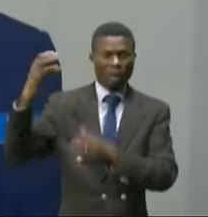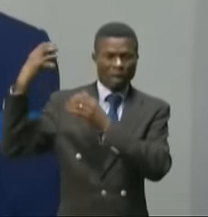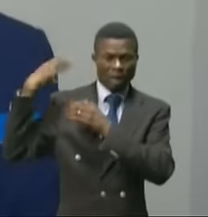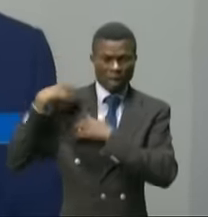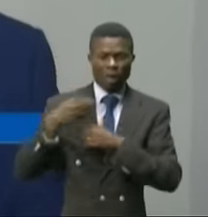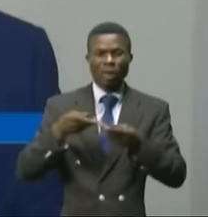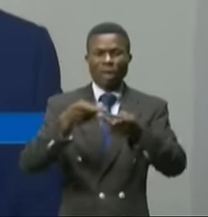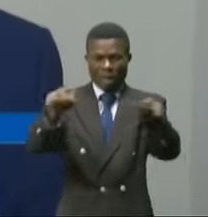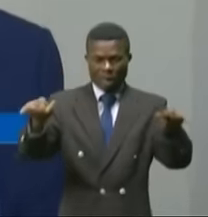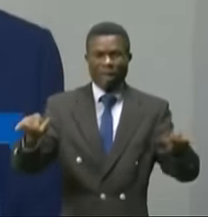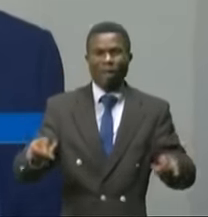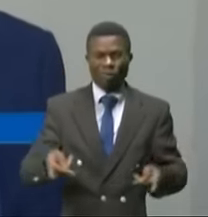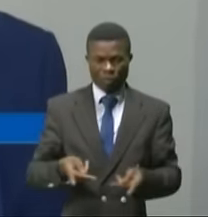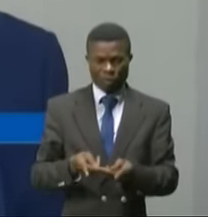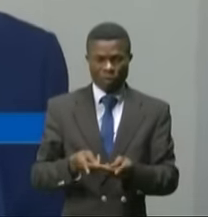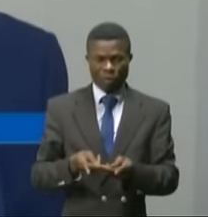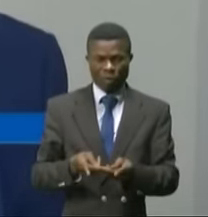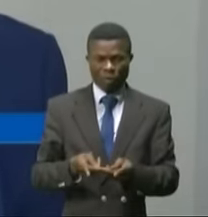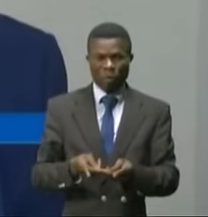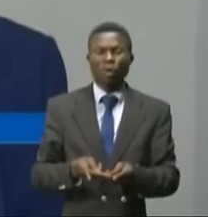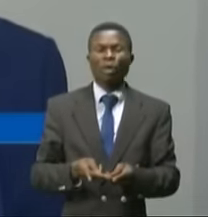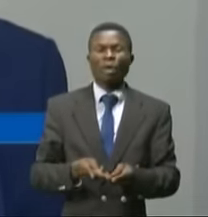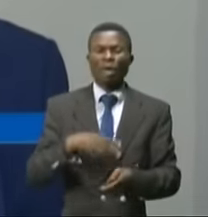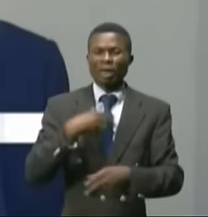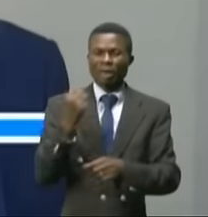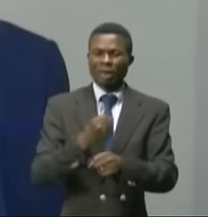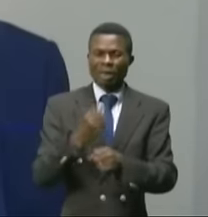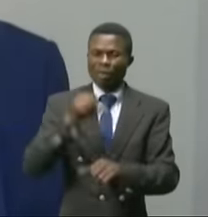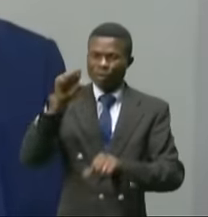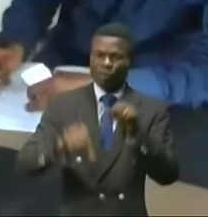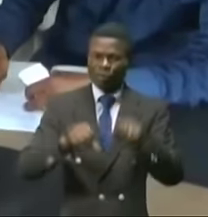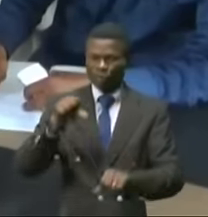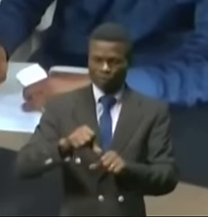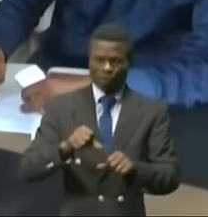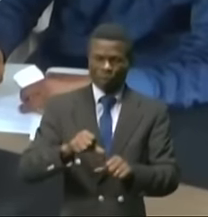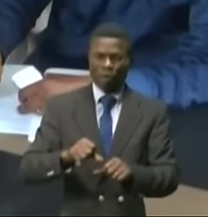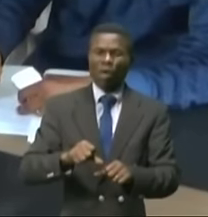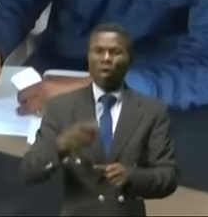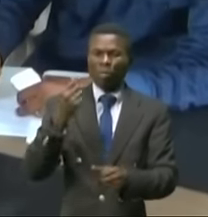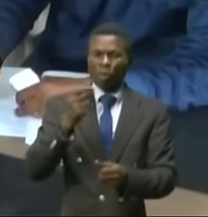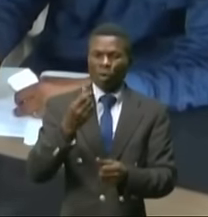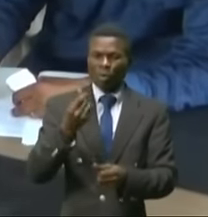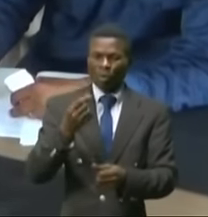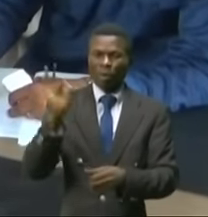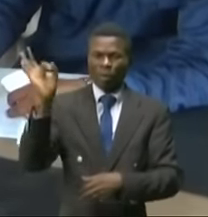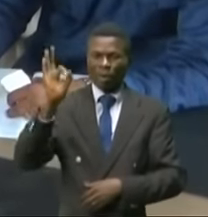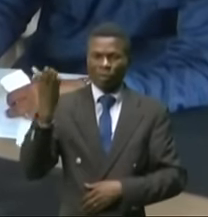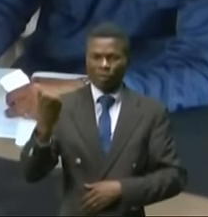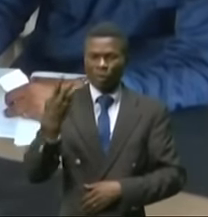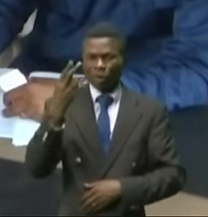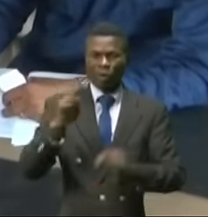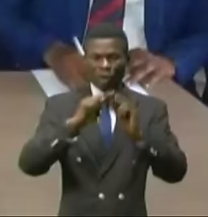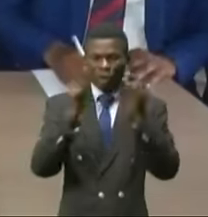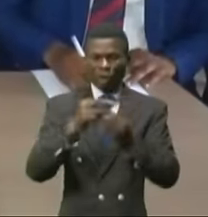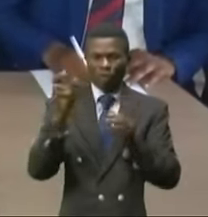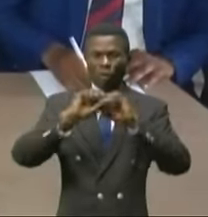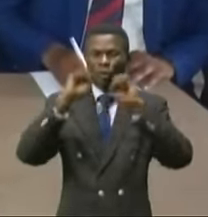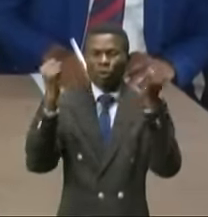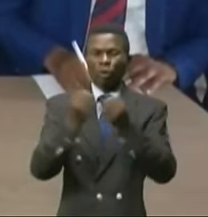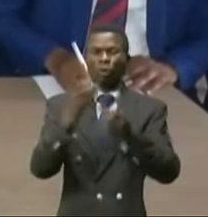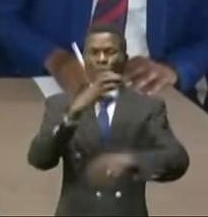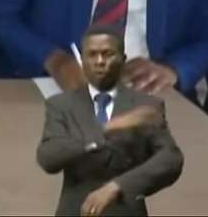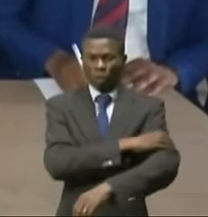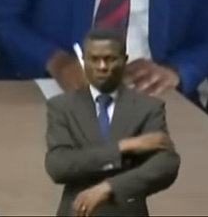de l'environnement qui se sont compromis dans la gestion des forêts. Aujourd'hui, deux organisations de la société